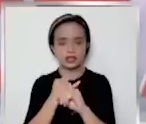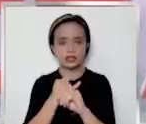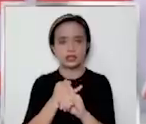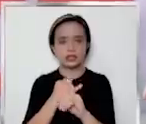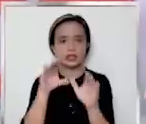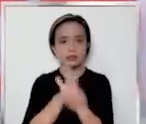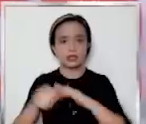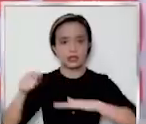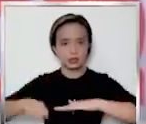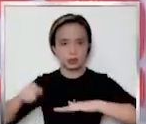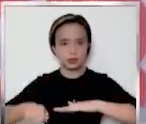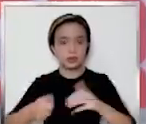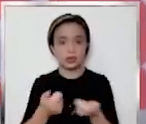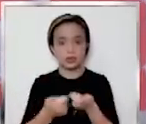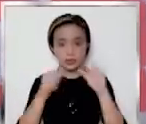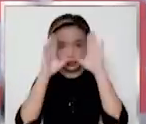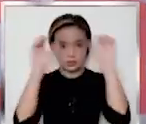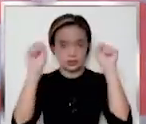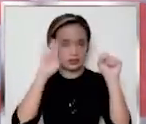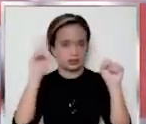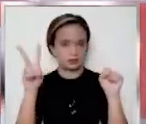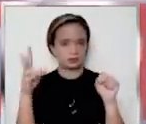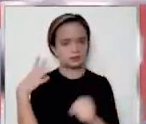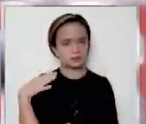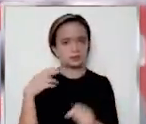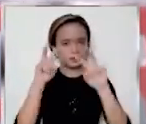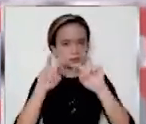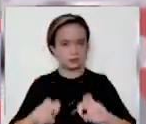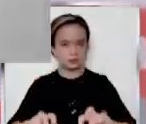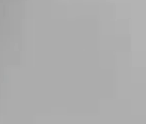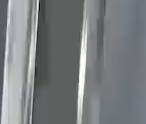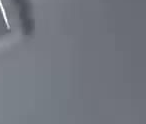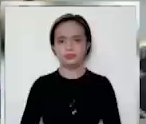yan ng Administrasyong Marcos. At yan po ang tinutukan ni Salima Refran.